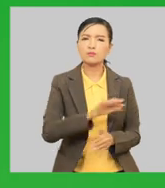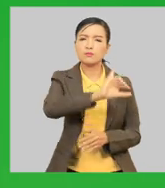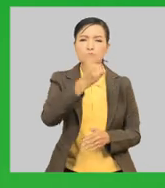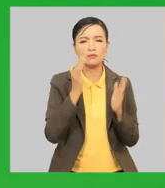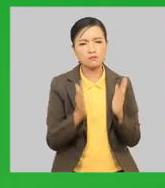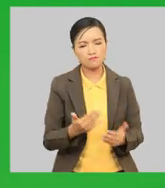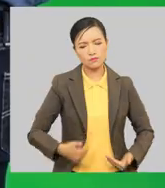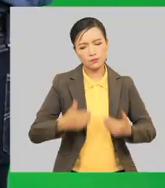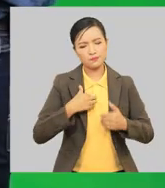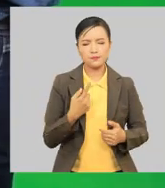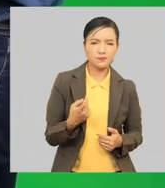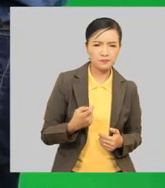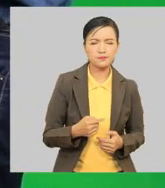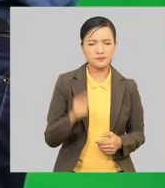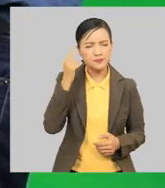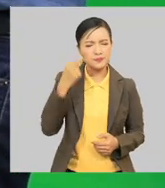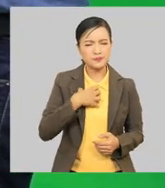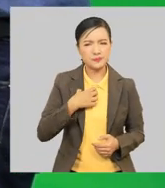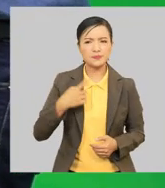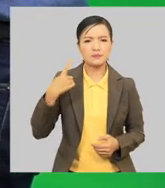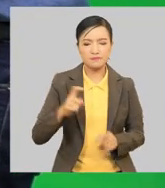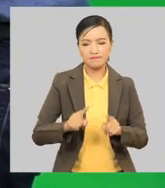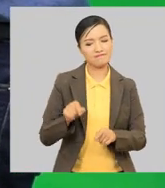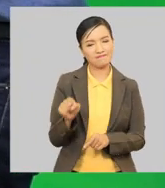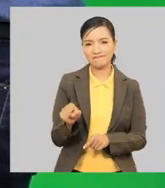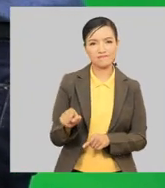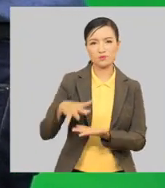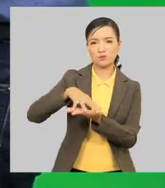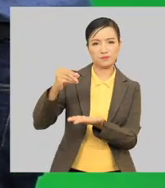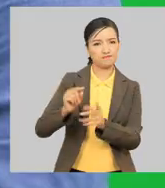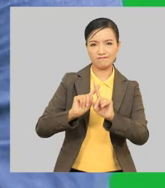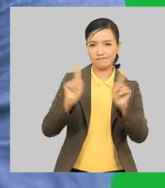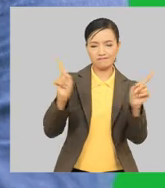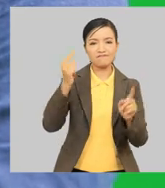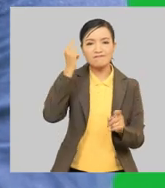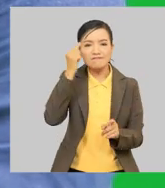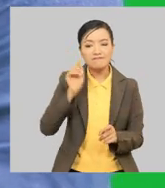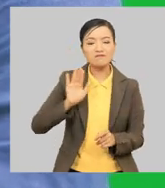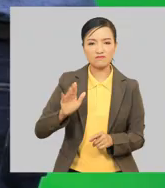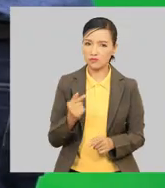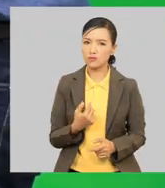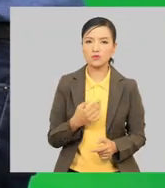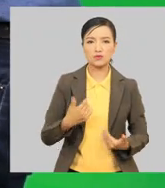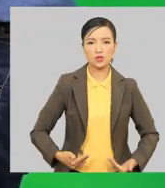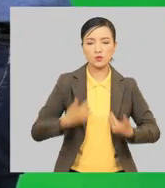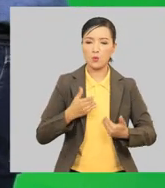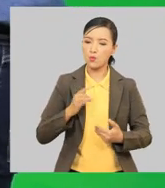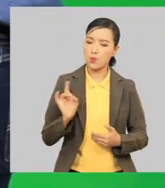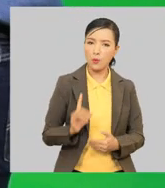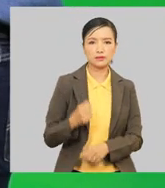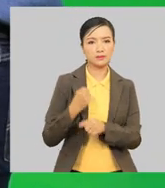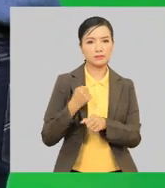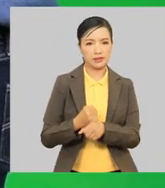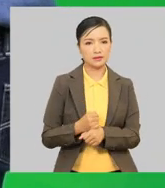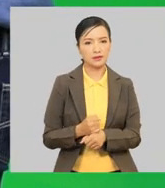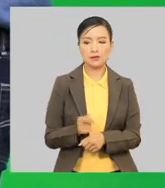จะเห็นว่าบางคนเนี่ยเขาแทบจะใช้ชีวิตอยู่ไม่ได้คิดจะฆ่าตัวตายแต่เด็กคนนี้ไม่มีความคิดนั้นเลยมีความคิดที่ว่าฉันต้องอยู่